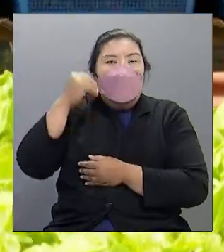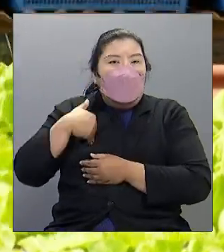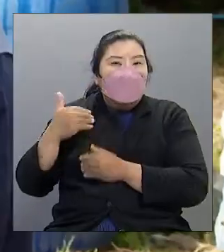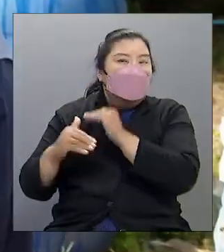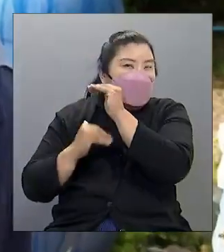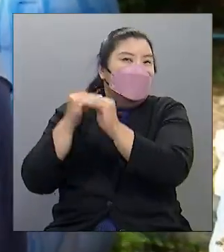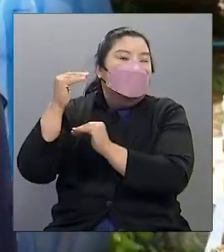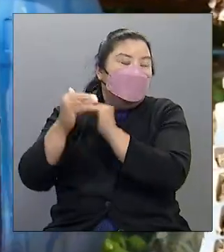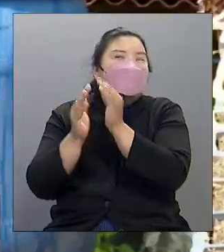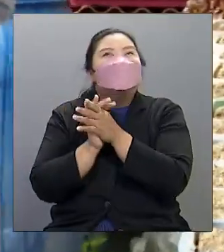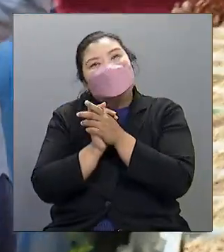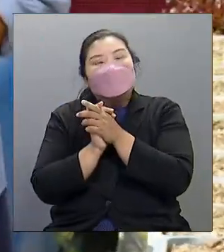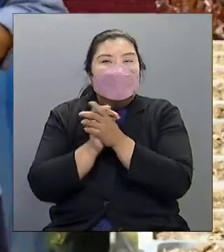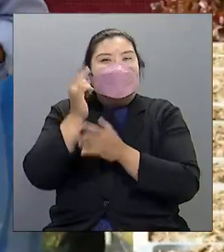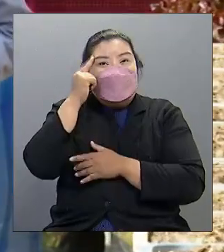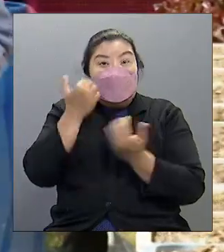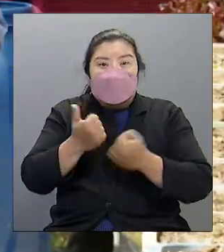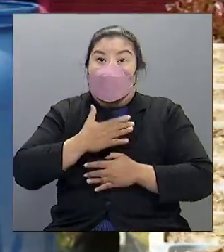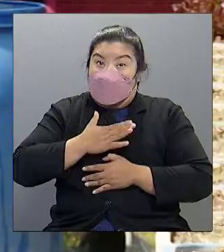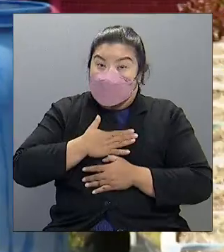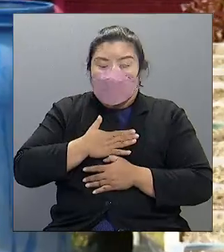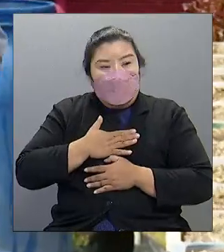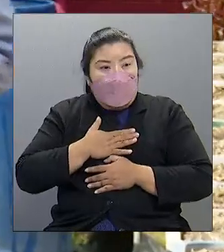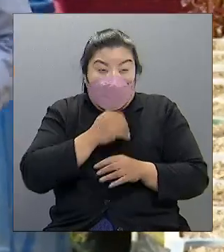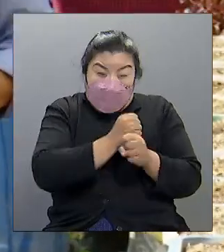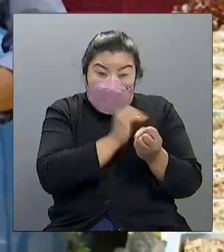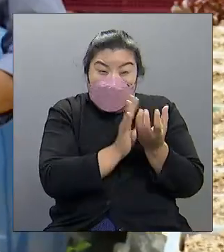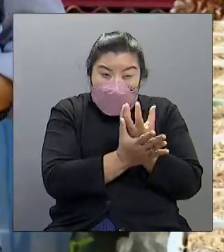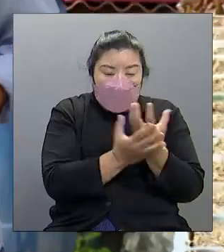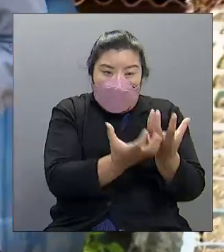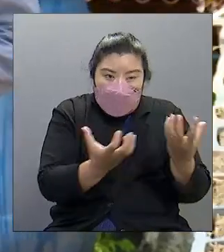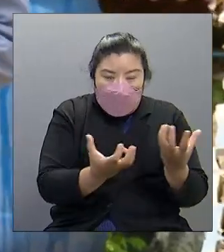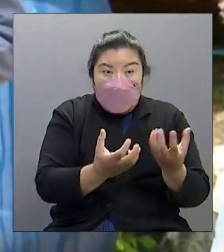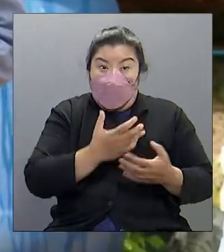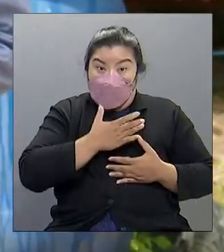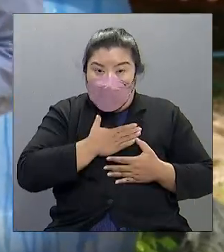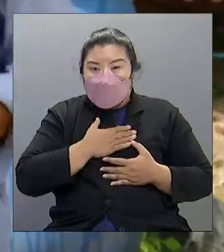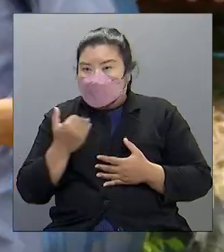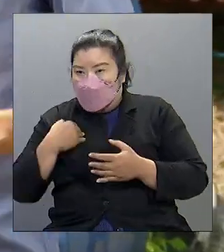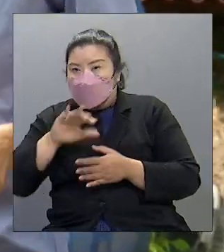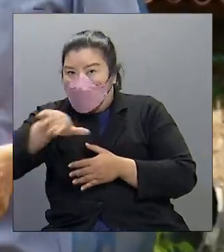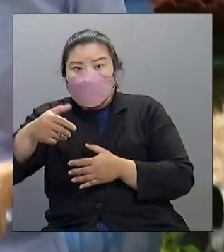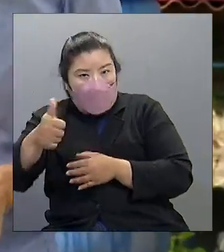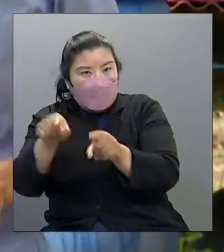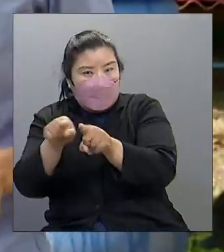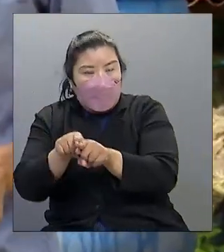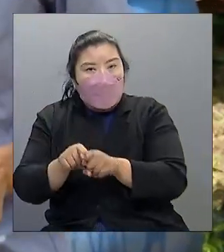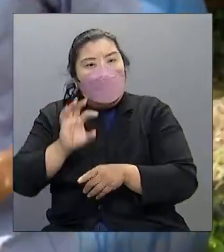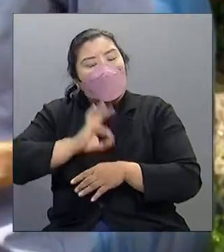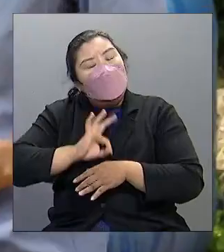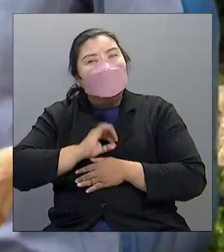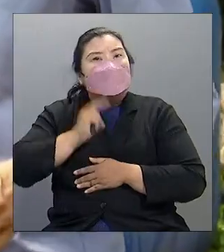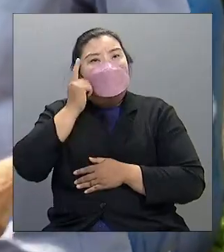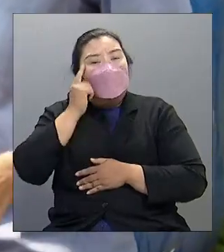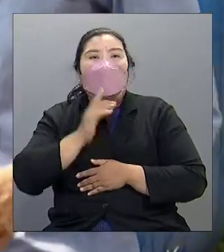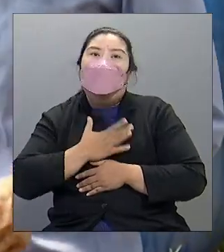ๆเรารู้สึกวาส่ทเราทำมนไม่ได้ตอบโทยแ่ตัวเราแต่มันให้คุคากับคนอื่นมันกรู้สึกดีๆว่าเราสา